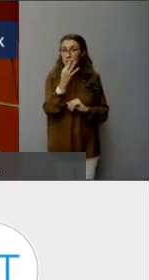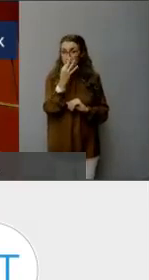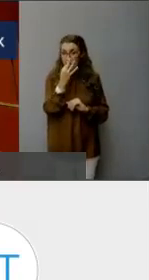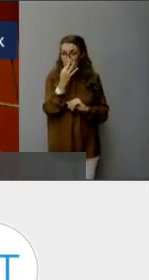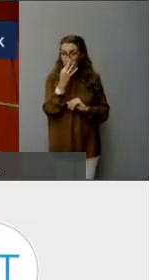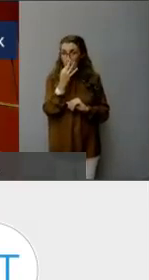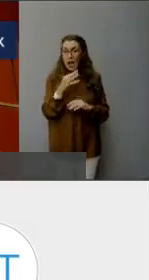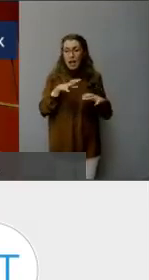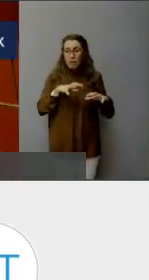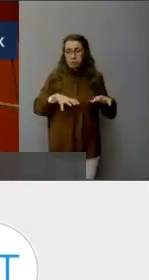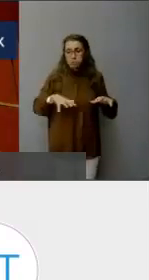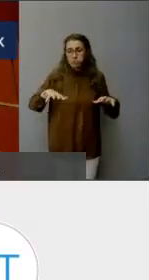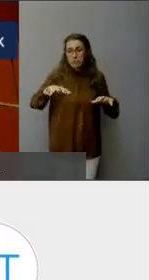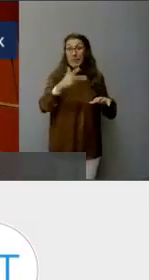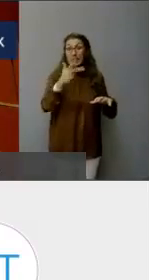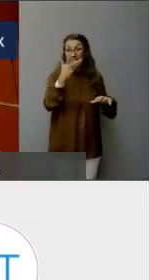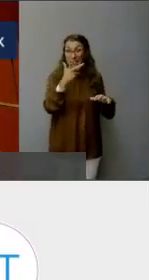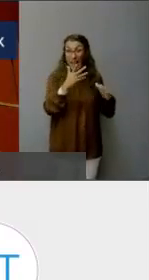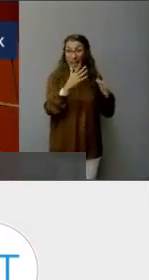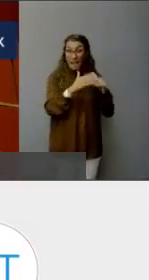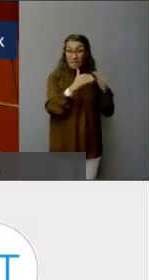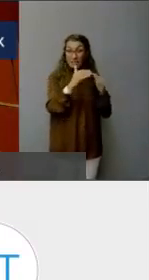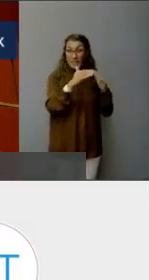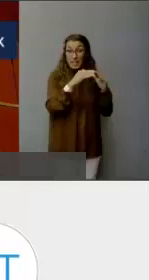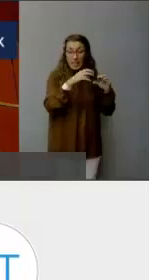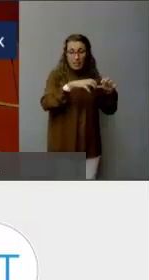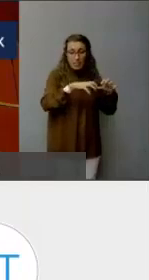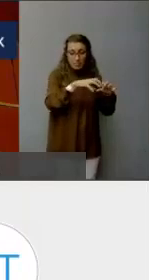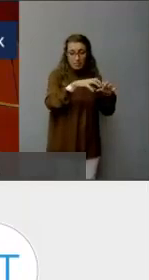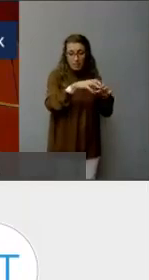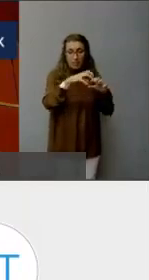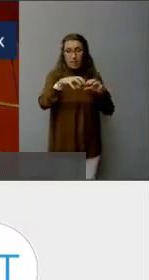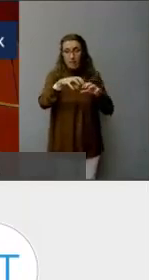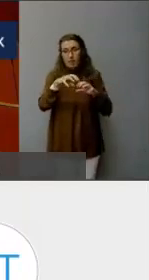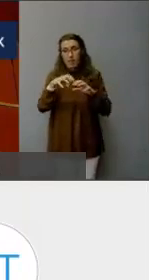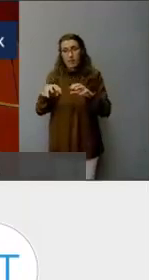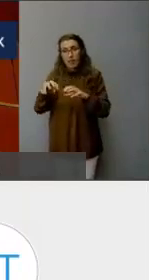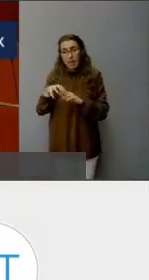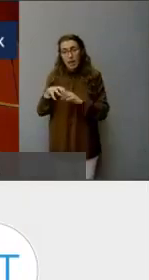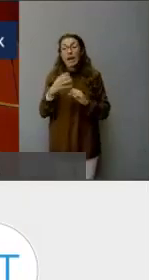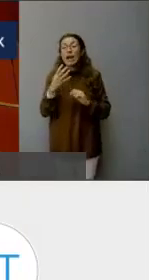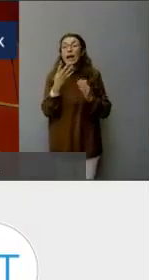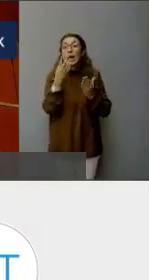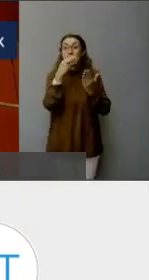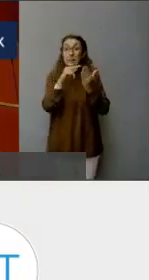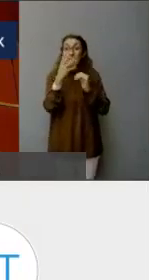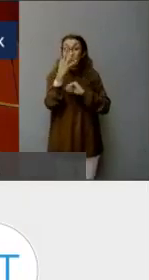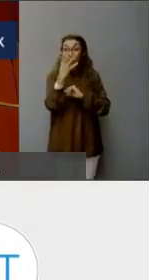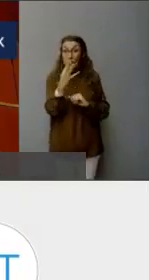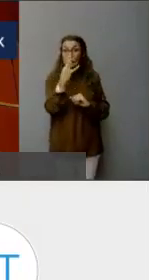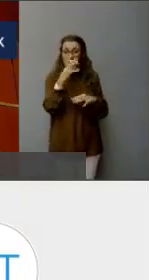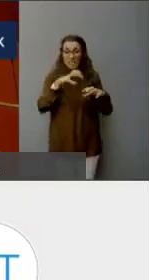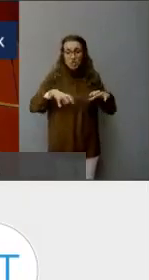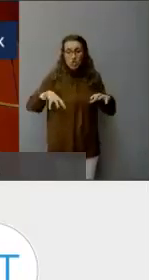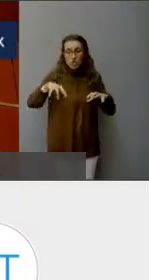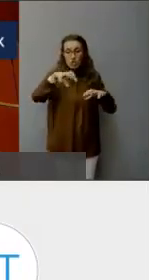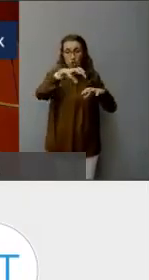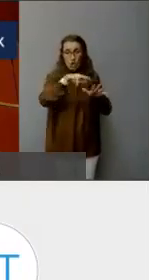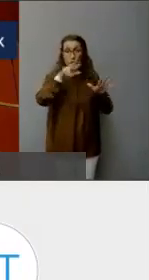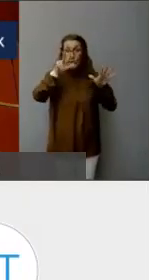l'emendamento numero 4 ritratto insieme invece arriva fino a 4 cioè un limite al massimo quattro villette per ogni zona